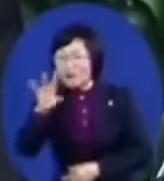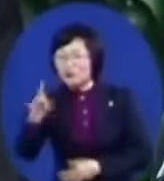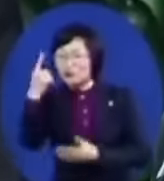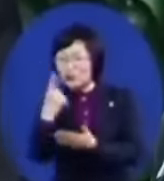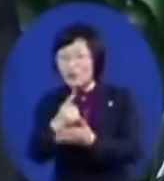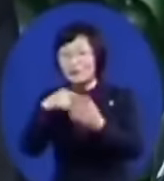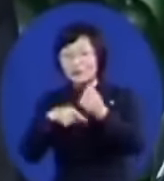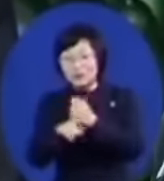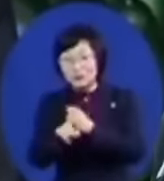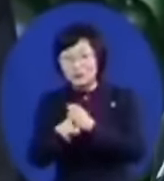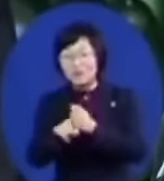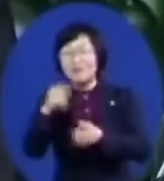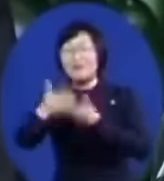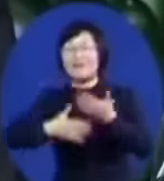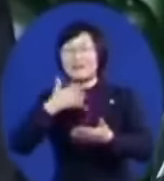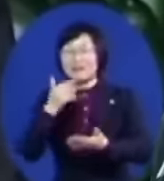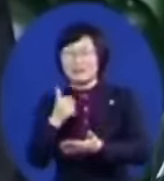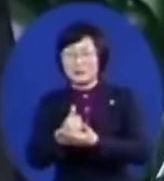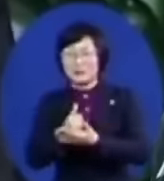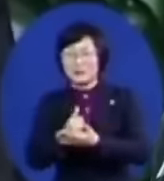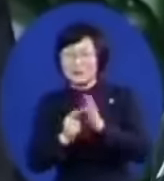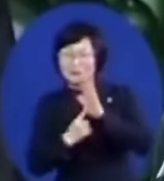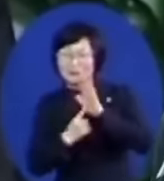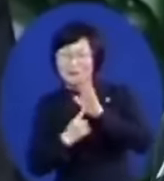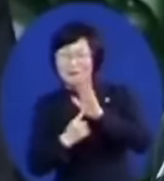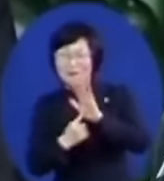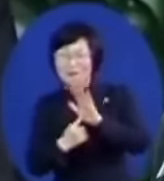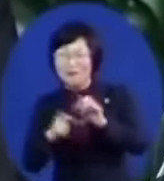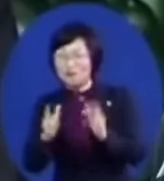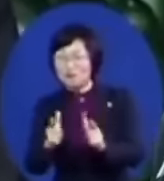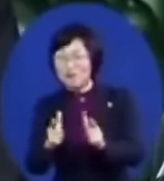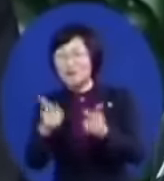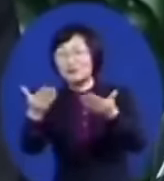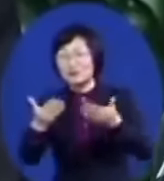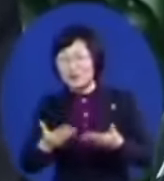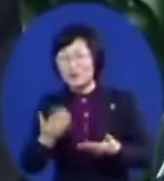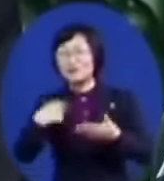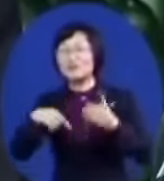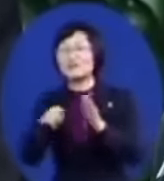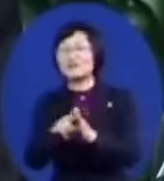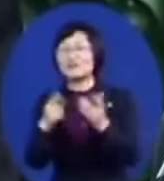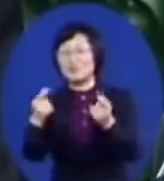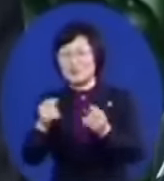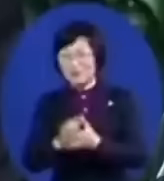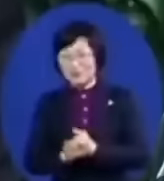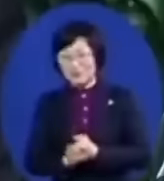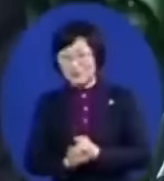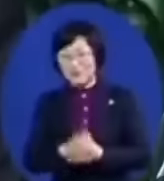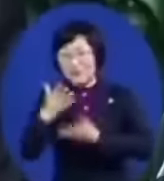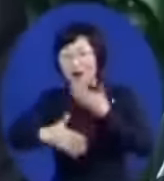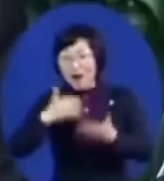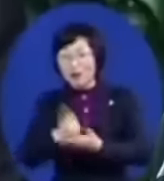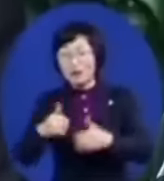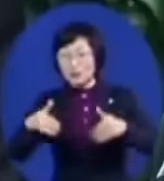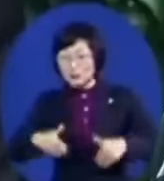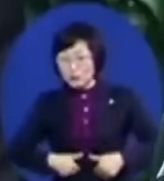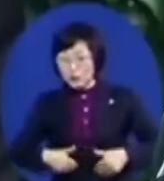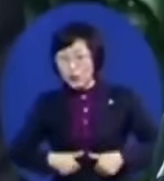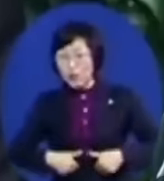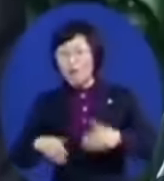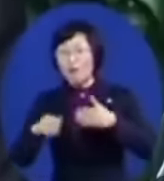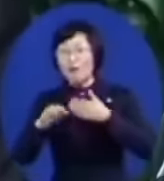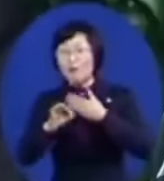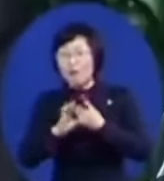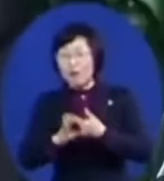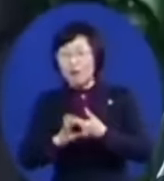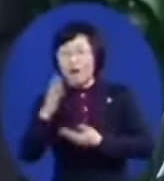이유는 하나님이 나타날 수 있는 기회를 얻기 위해서 그렇게 하시는 것입니다. 하나님 필요해야 하나님을